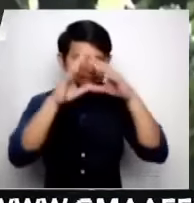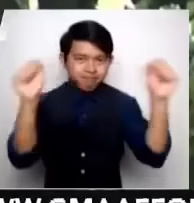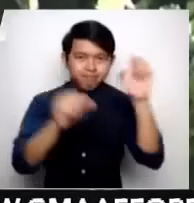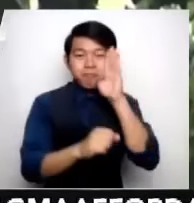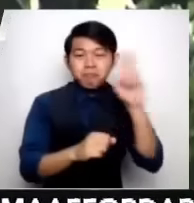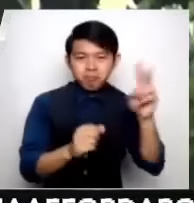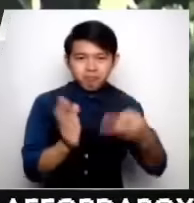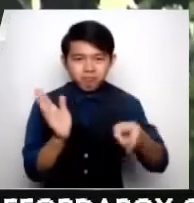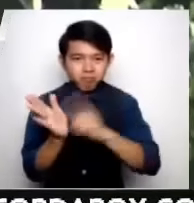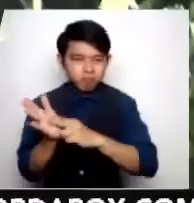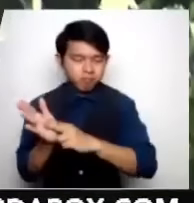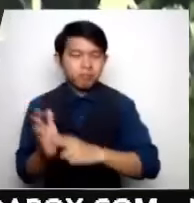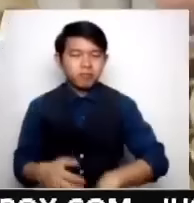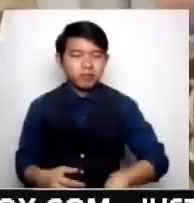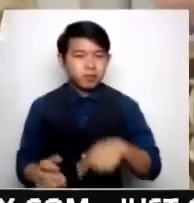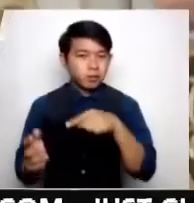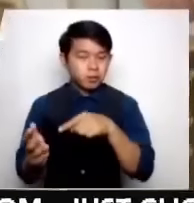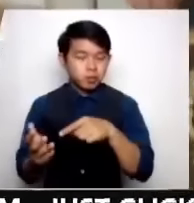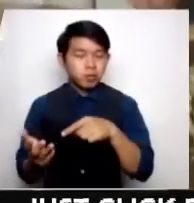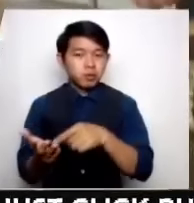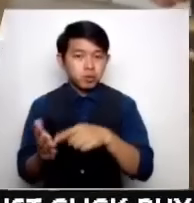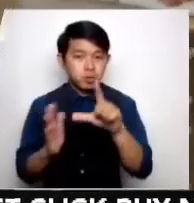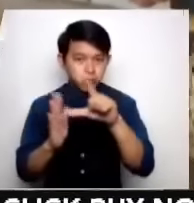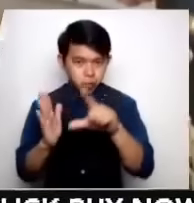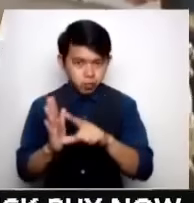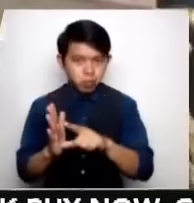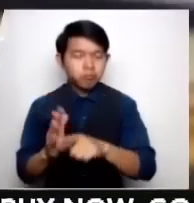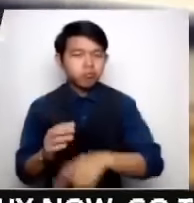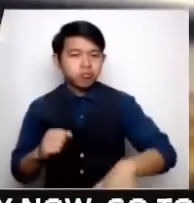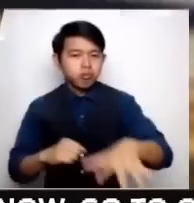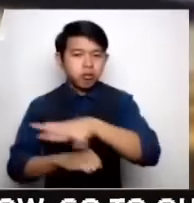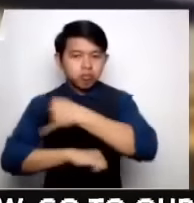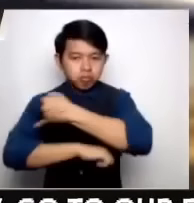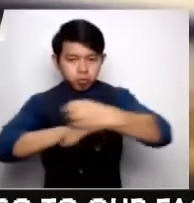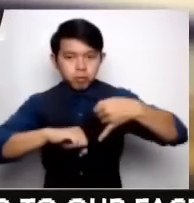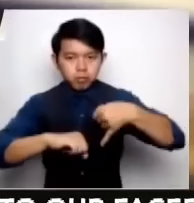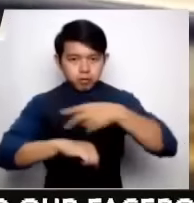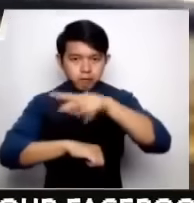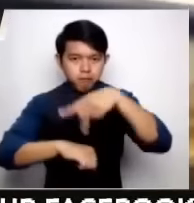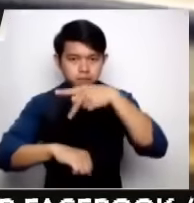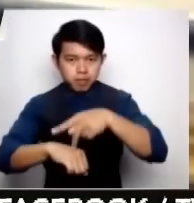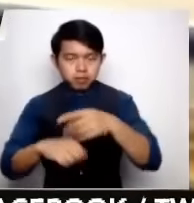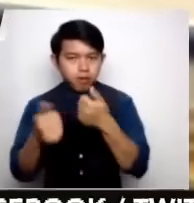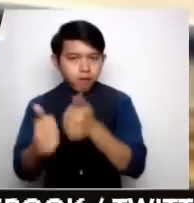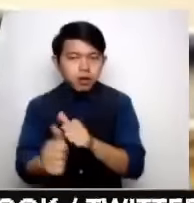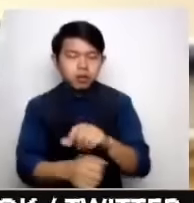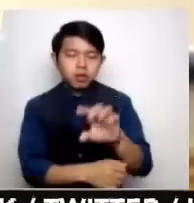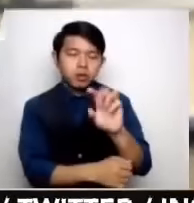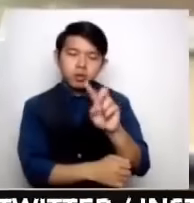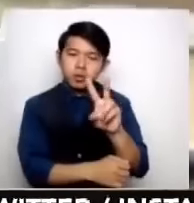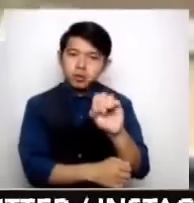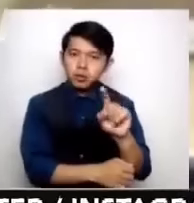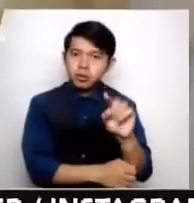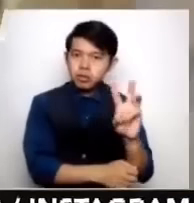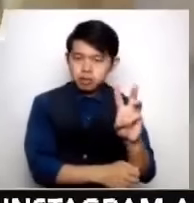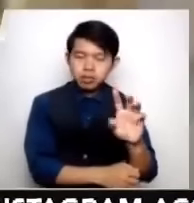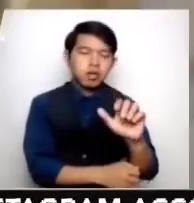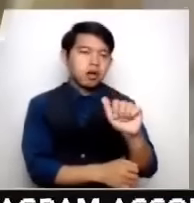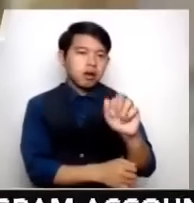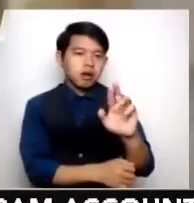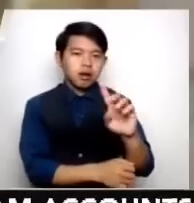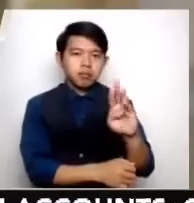Nakapaloob sa Maritime Zones Law ang teritoryo ng Pilipinas, alinsunod sa 2016 Arbitral Award. Kabilang ang parte ng dagat na